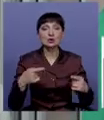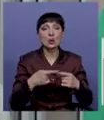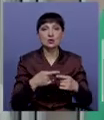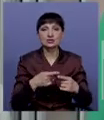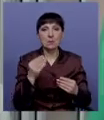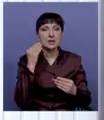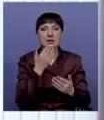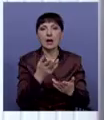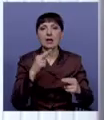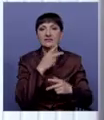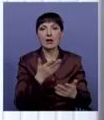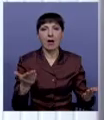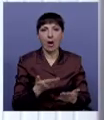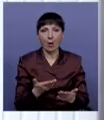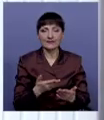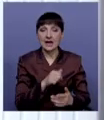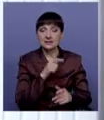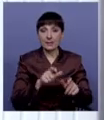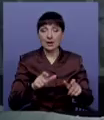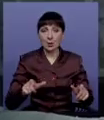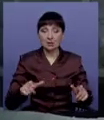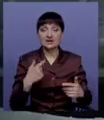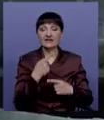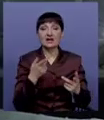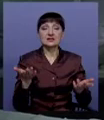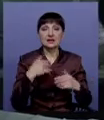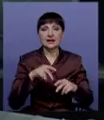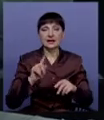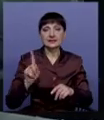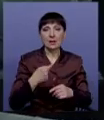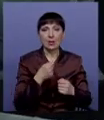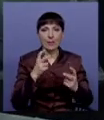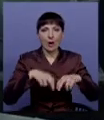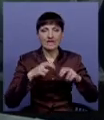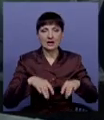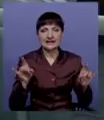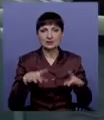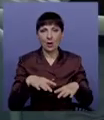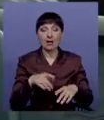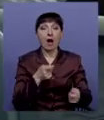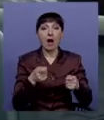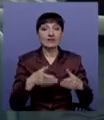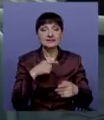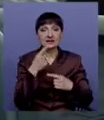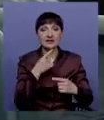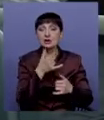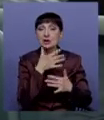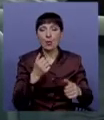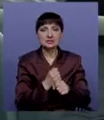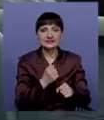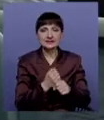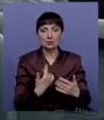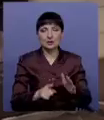единому мнению сами пострадавшие же требует проверить злополучный ресторана вот городские власти утверждают что они могут это сделать и